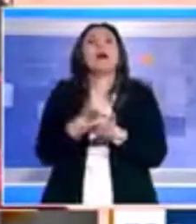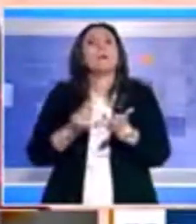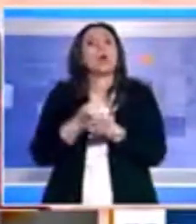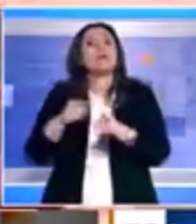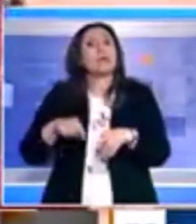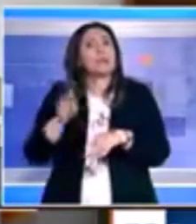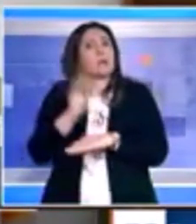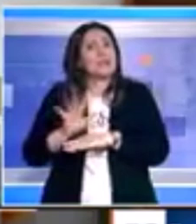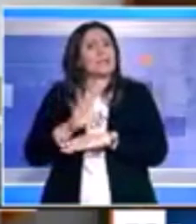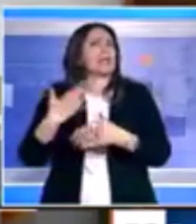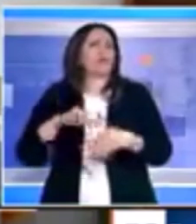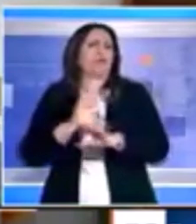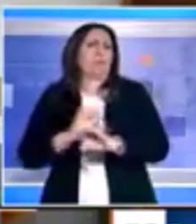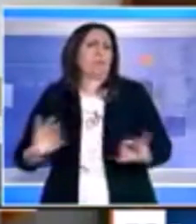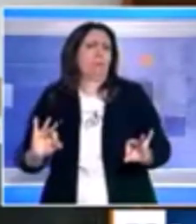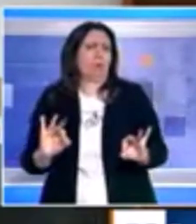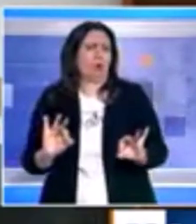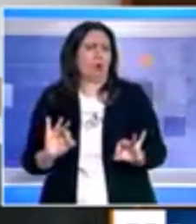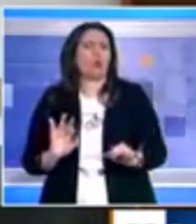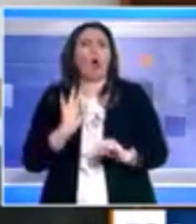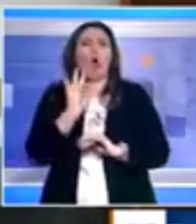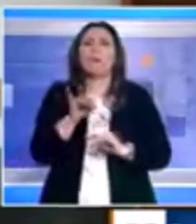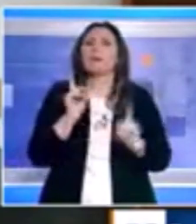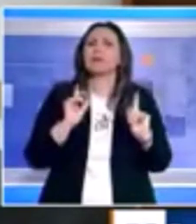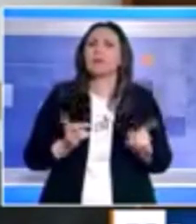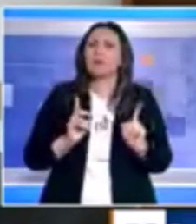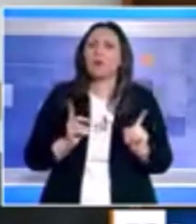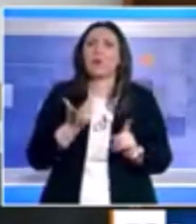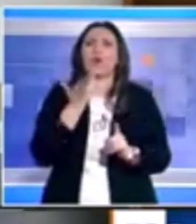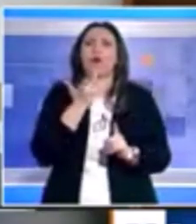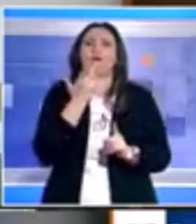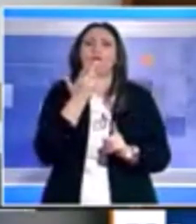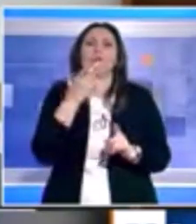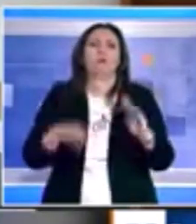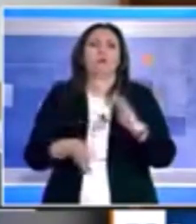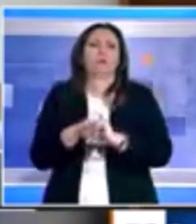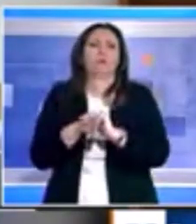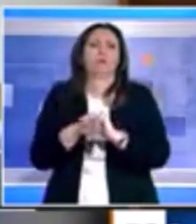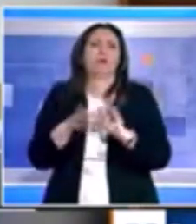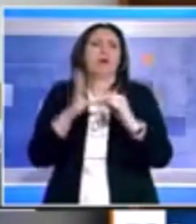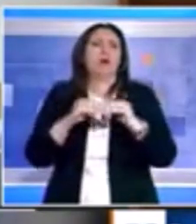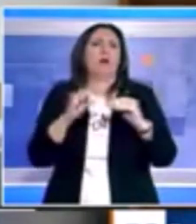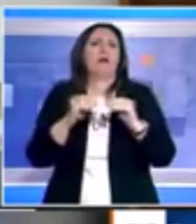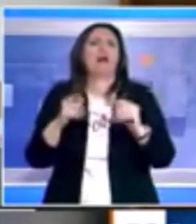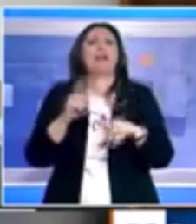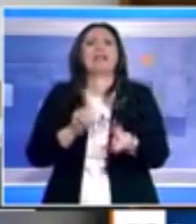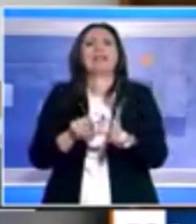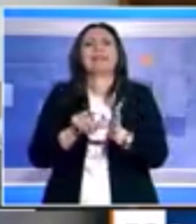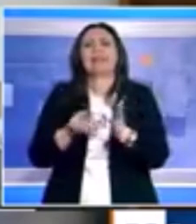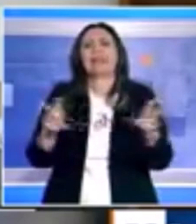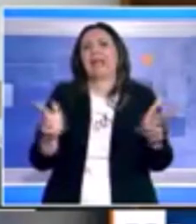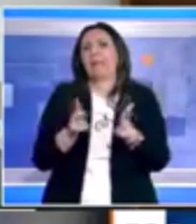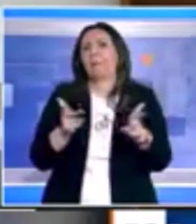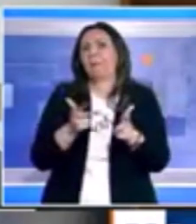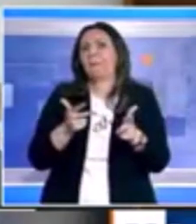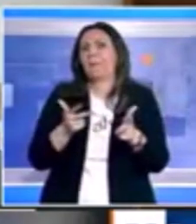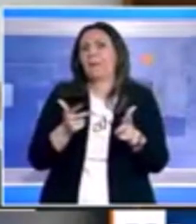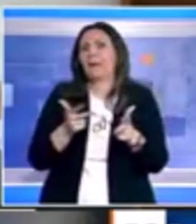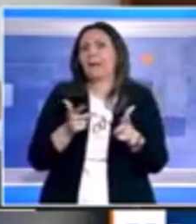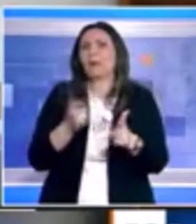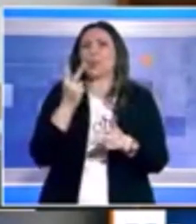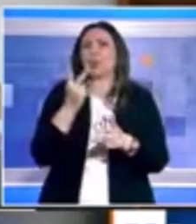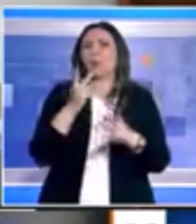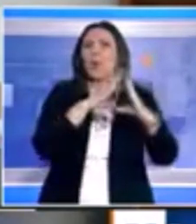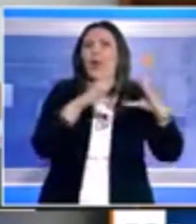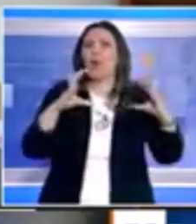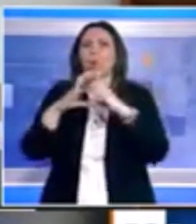l'obiettivo è quello di avviare e realizzare nei tempi più rapidi possibili due le due